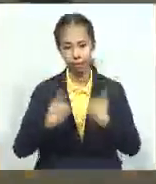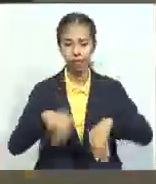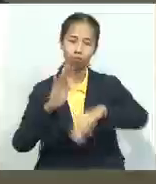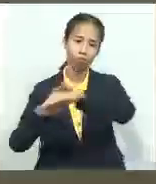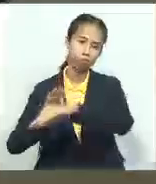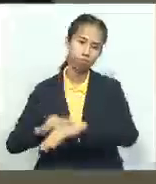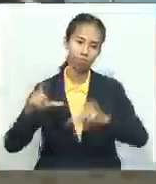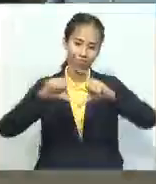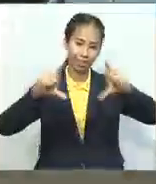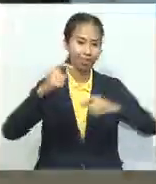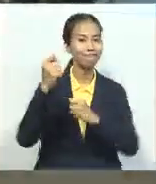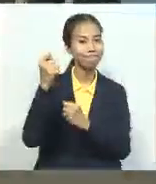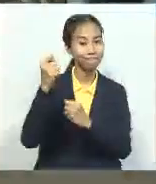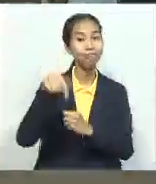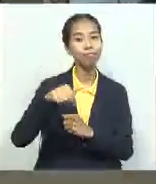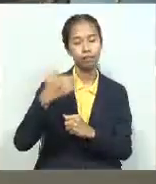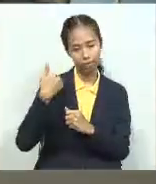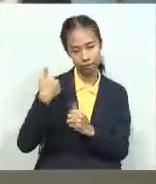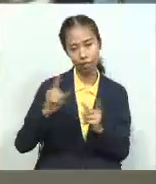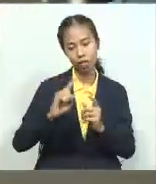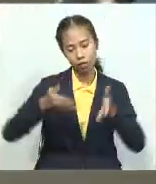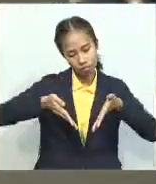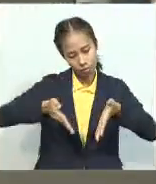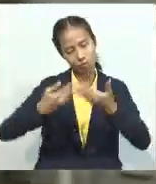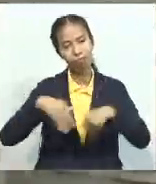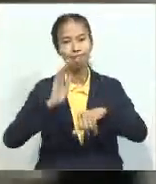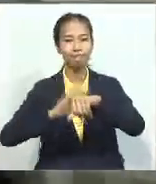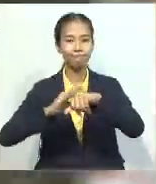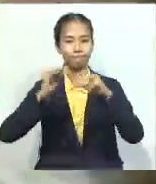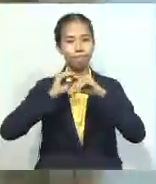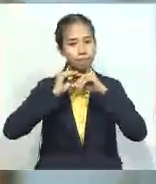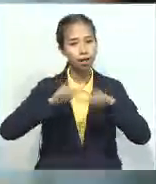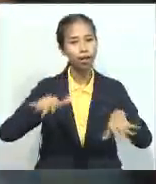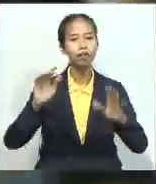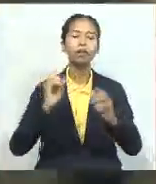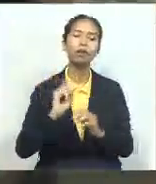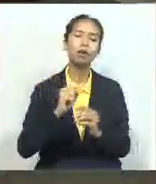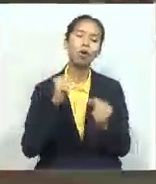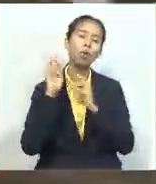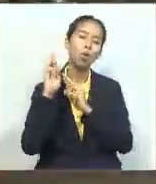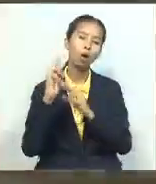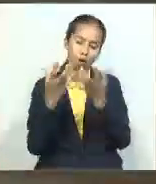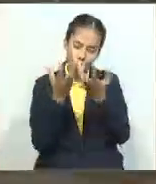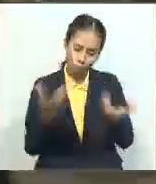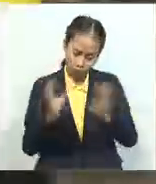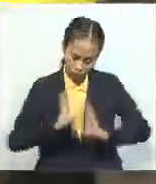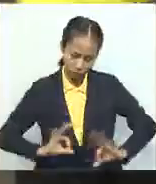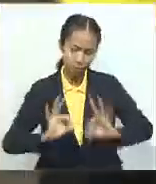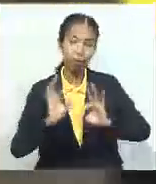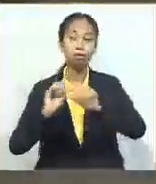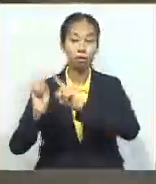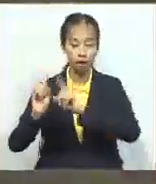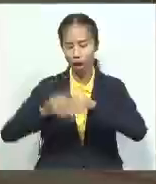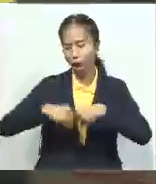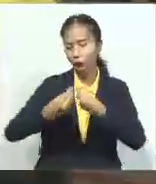ใช้รถใช้ถนนเส้นทางการจราจรรวมทั้งประชาสัมพันธ์ให้ระมัดระวังสิ่งของมีค่าเพื่อที่จะให้ประชาชนได้เดินทางอย่